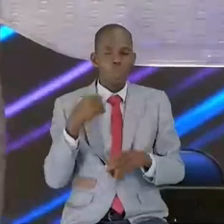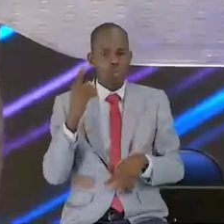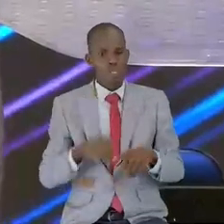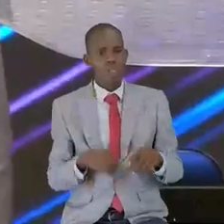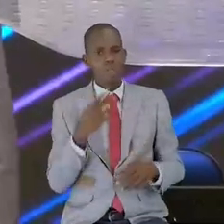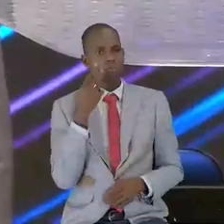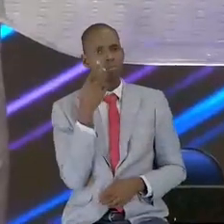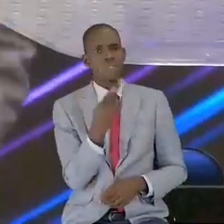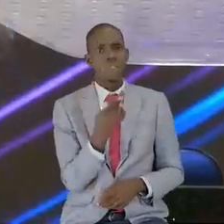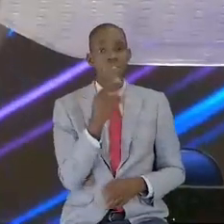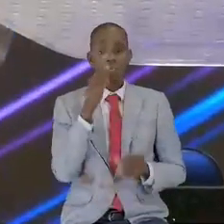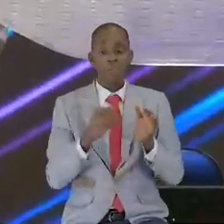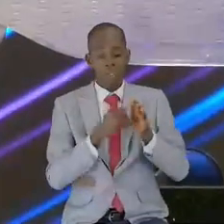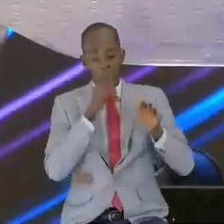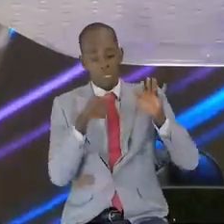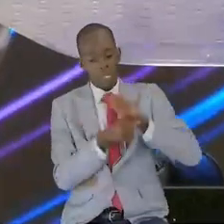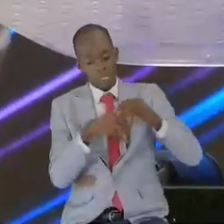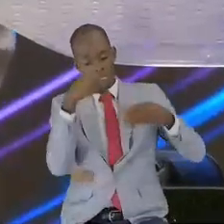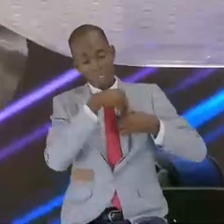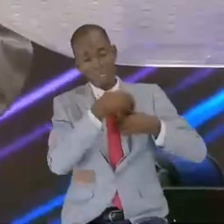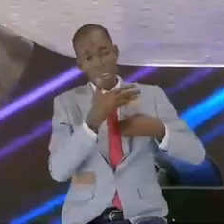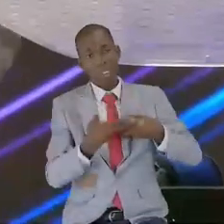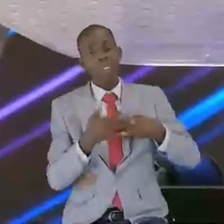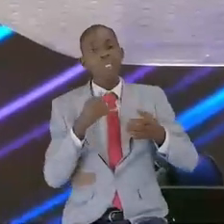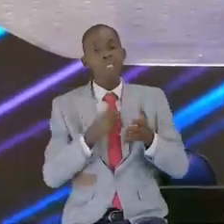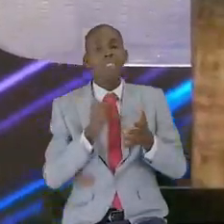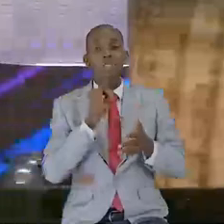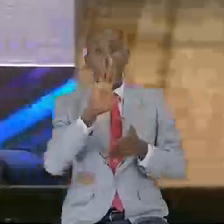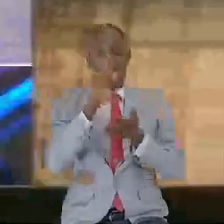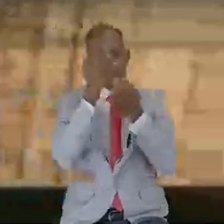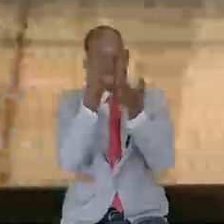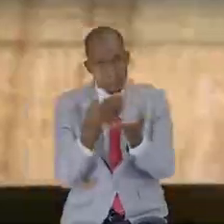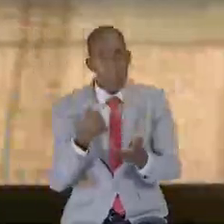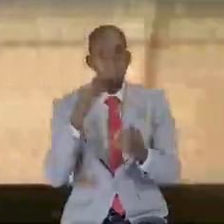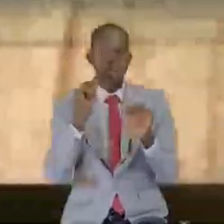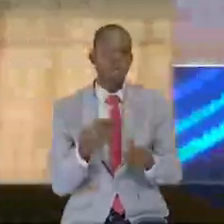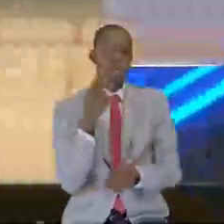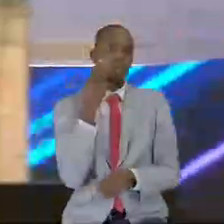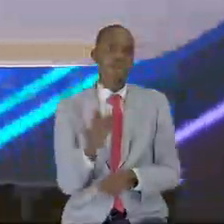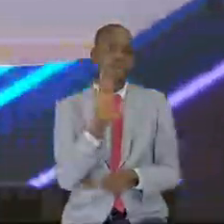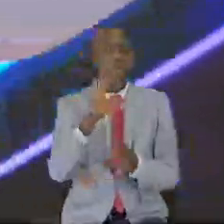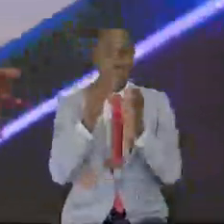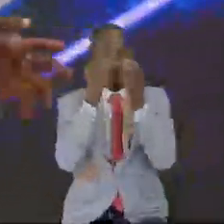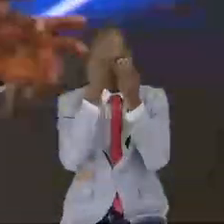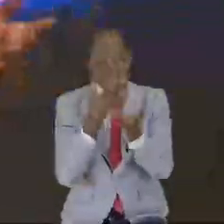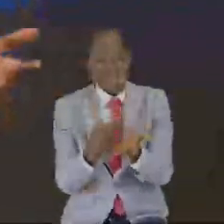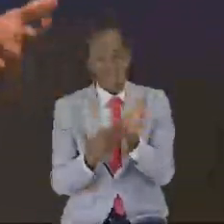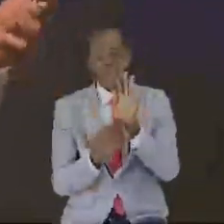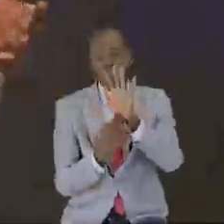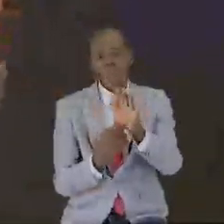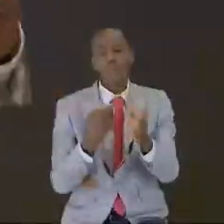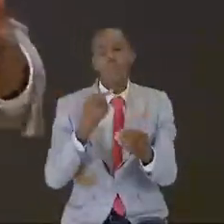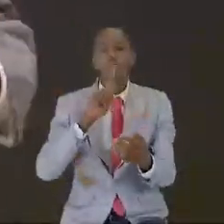ça, c'est dedans, c'est en toi. C'est l'obéissance que nous pouvons voir. C'est l'obéissance qui va démontrer l'évidence